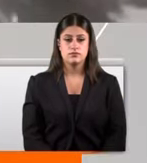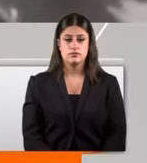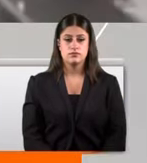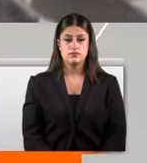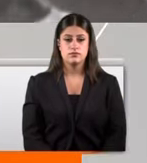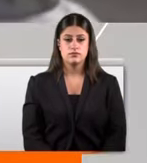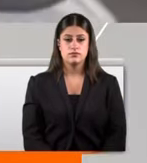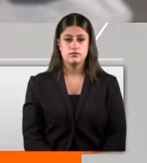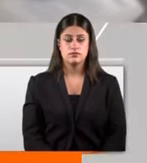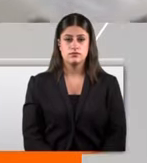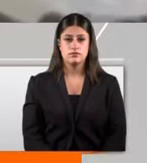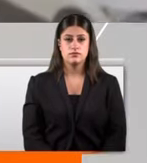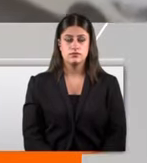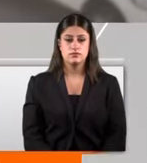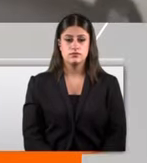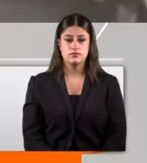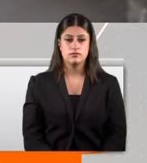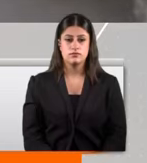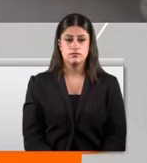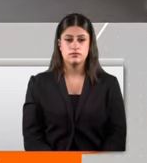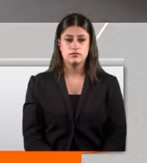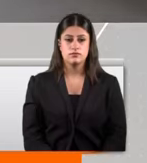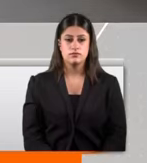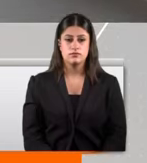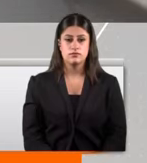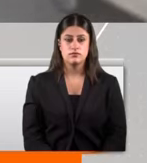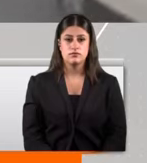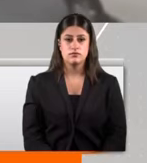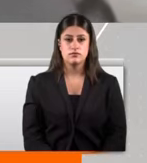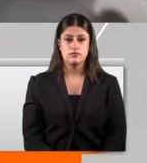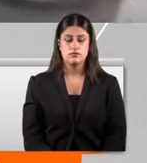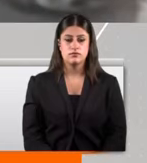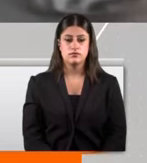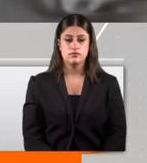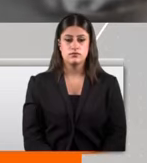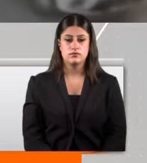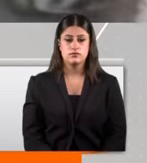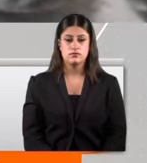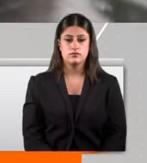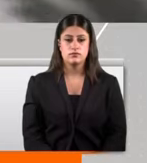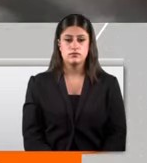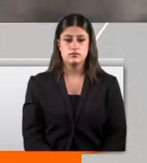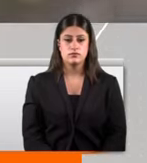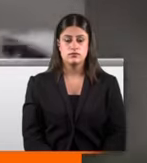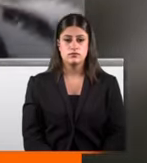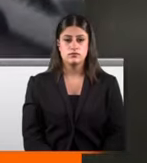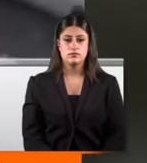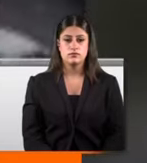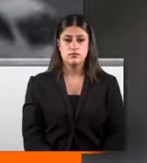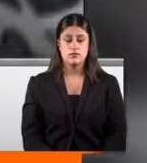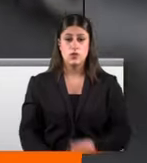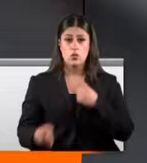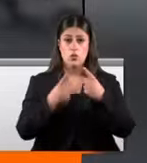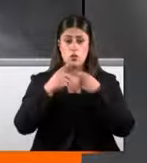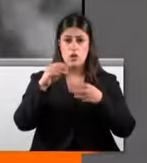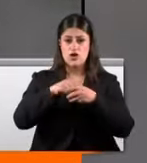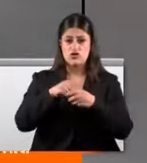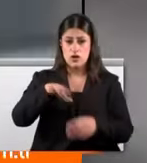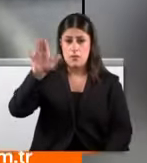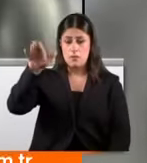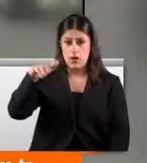Konuşmaya diye çağıran adam direkt belindeki silahı çıkarıp 3 el ateş ediyor. İkisi elime, biri de vücudumu sürüyor. Konuşmak için